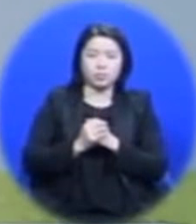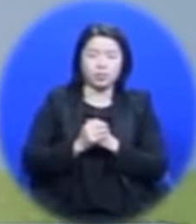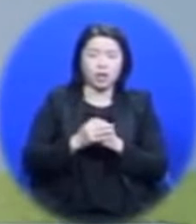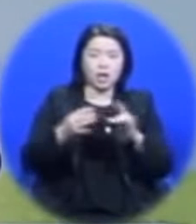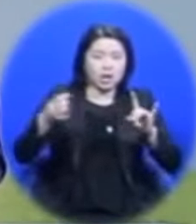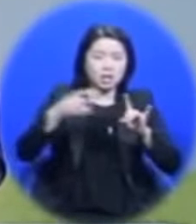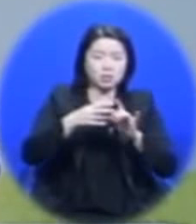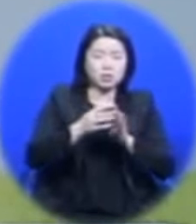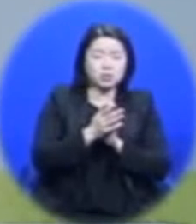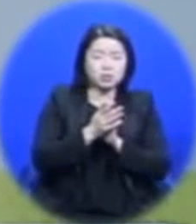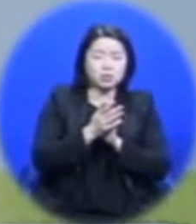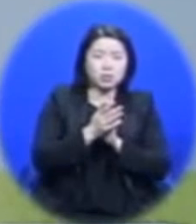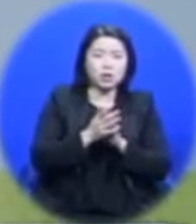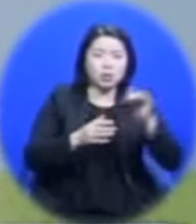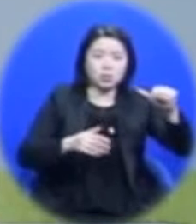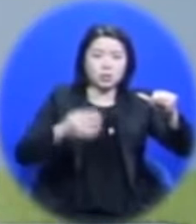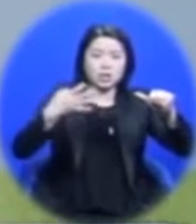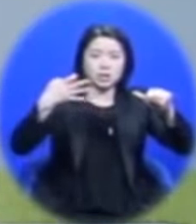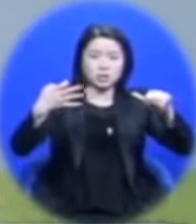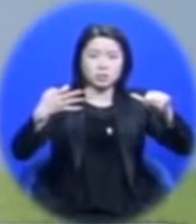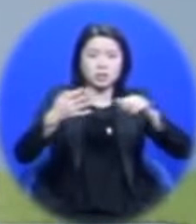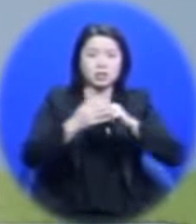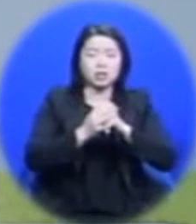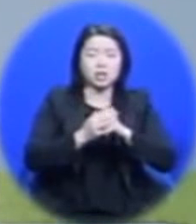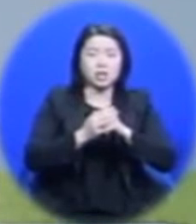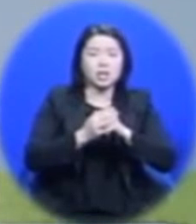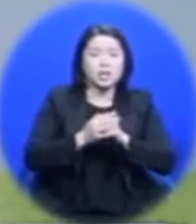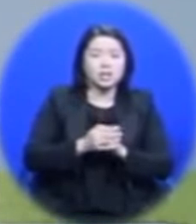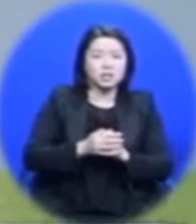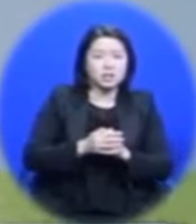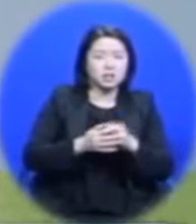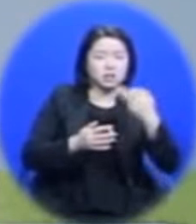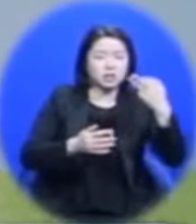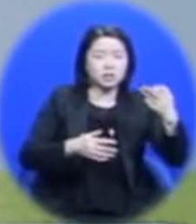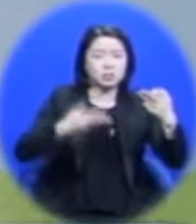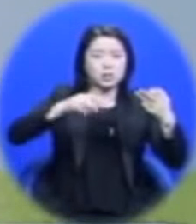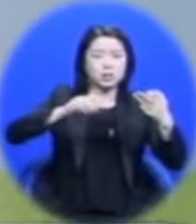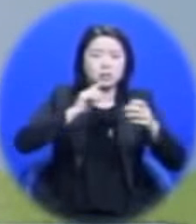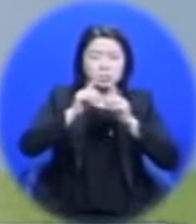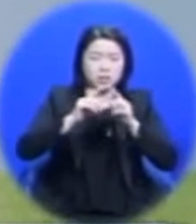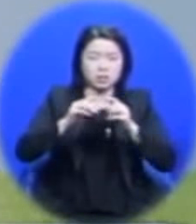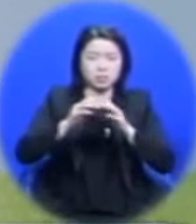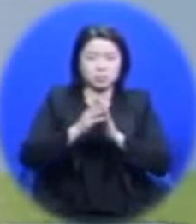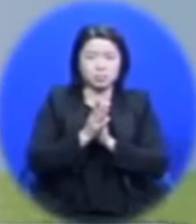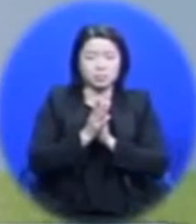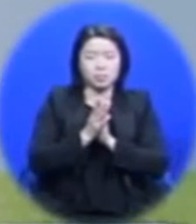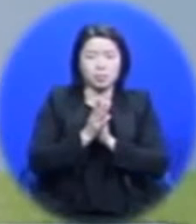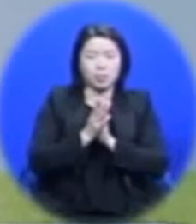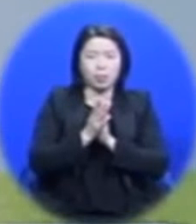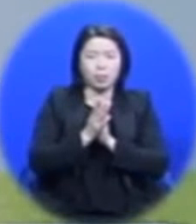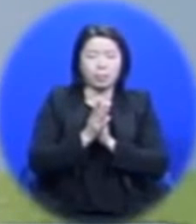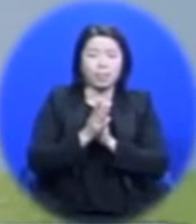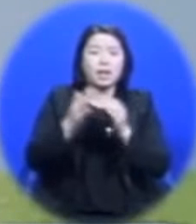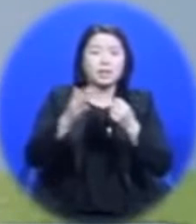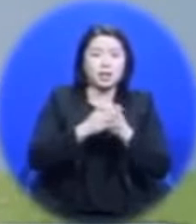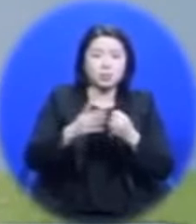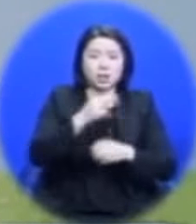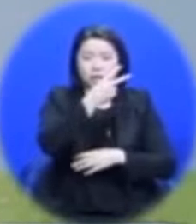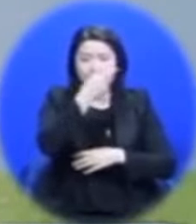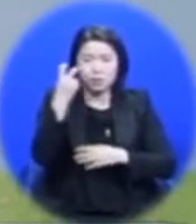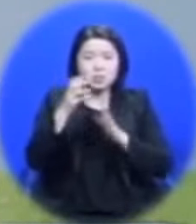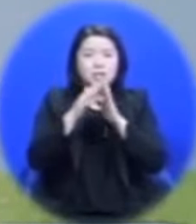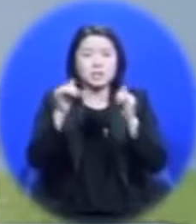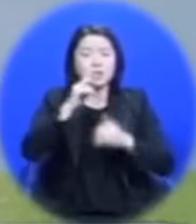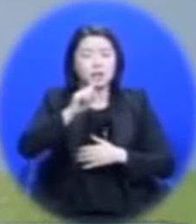에베소서 5장 14절에서 17절 말씀을 주님이 저에게 주셨어요. 그러므로 잠자는